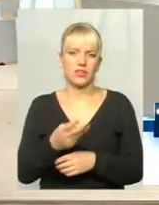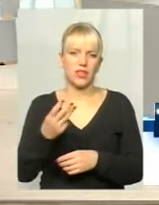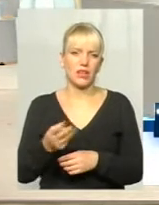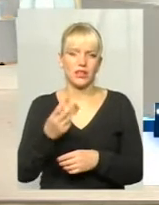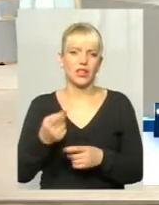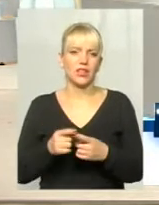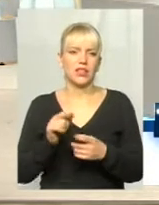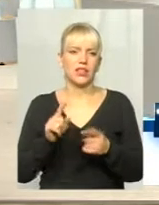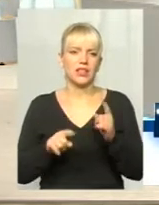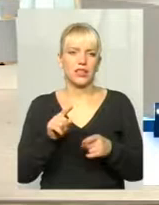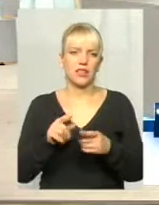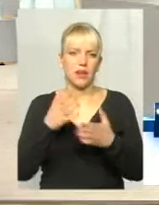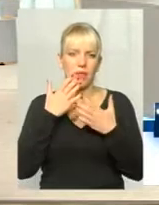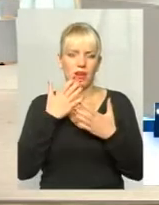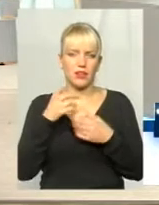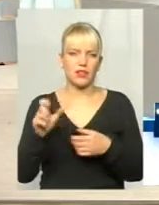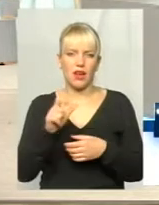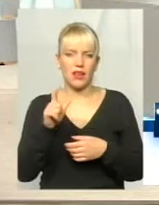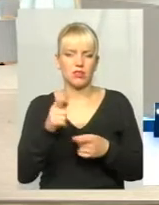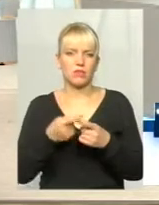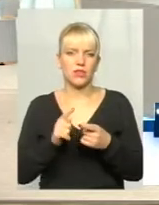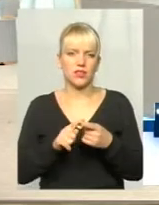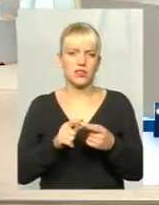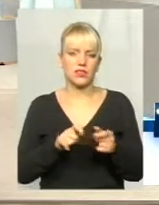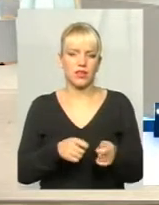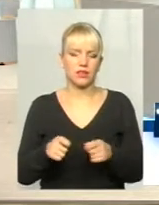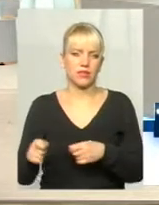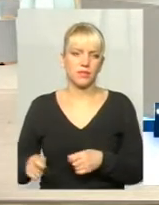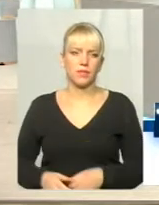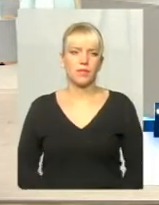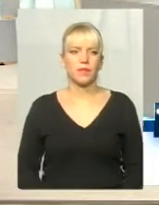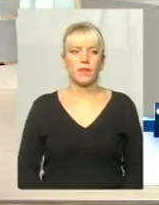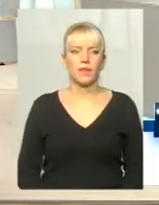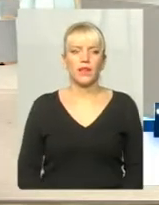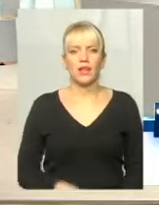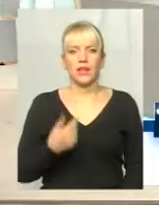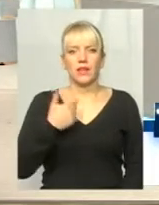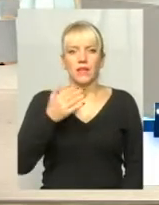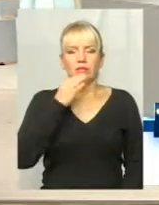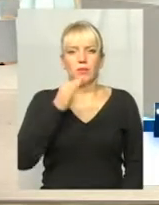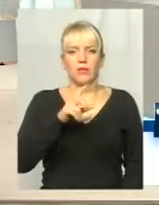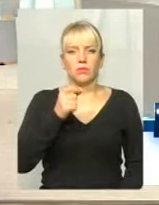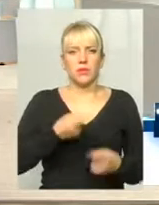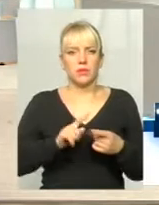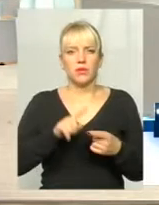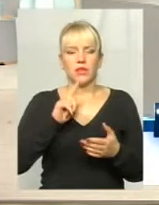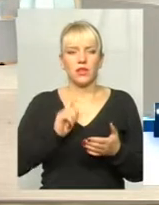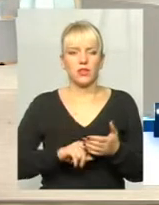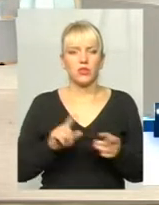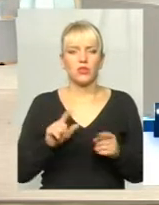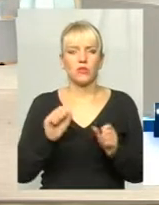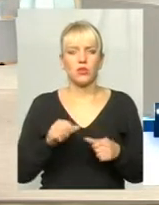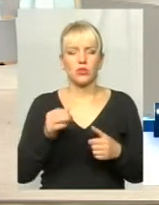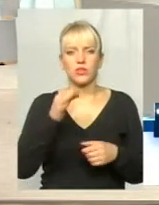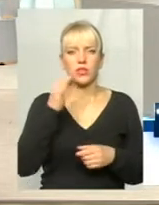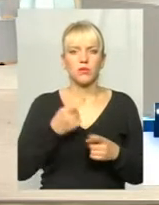иногда пахнет газом из нее. Спасибо. Дякую. Я відповів на це питання. Що я можу сказати по